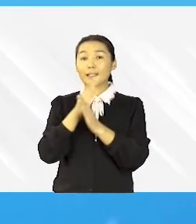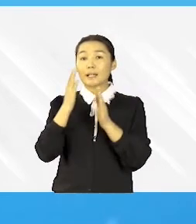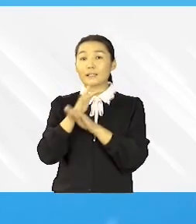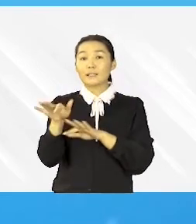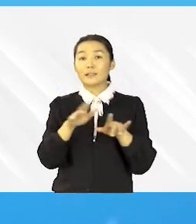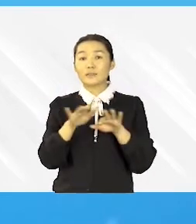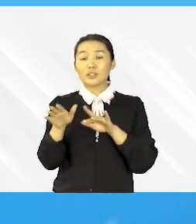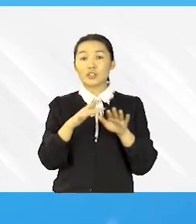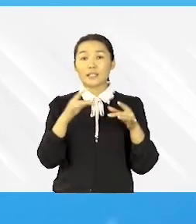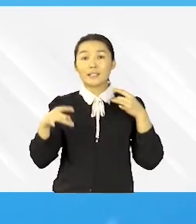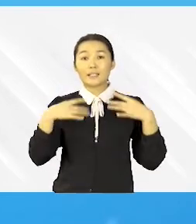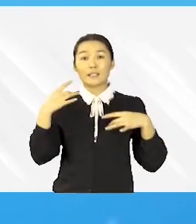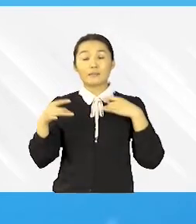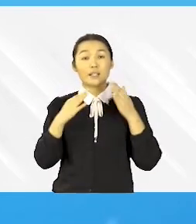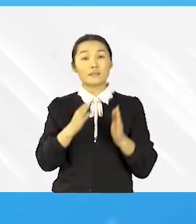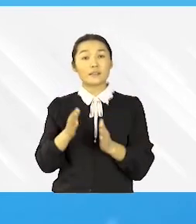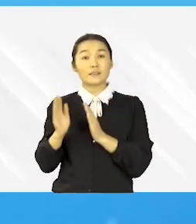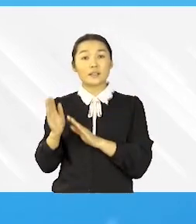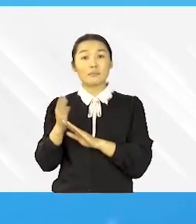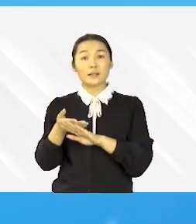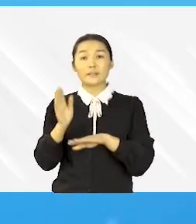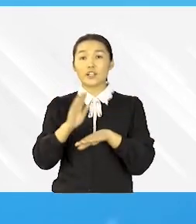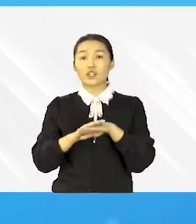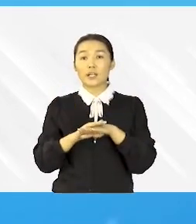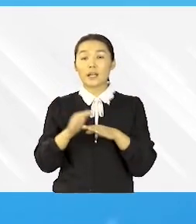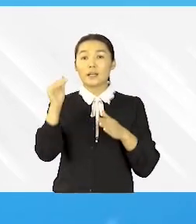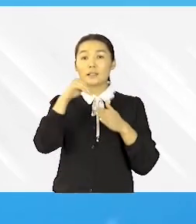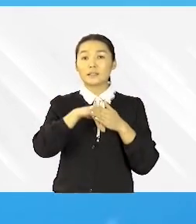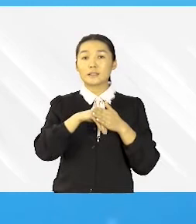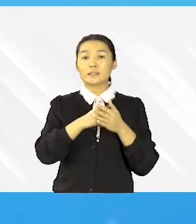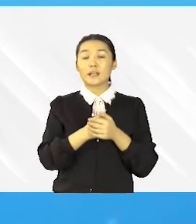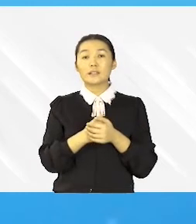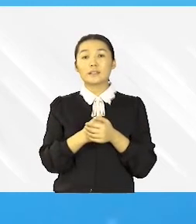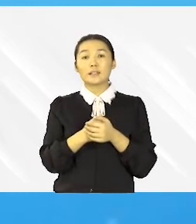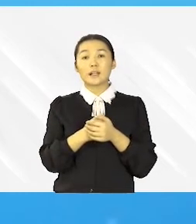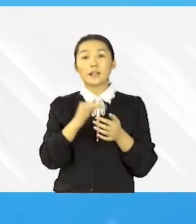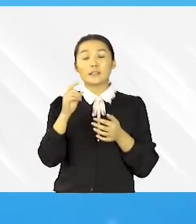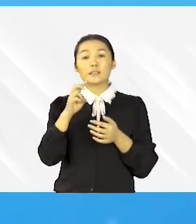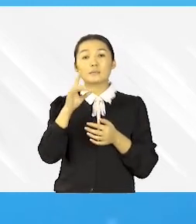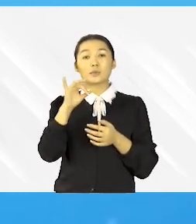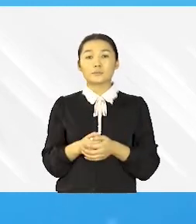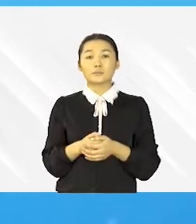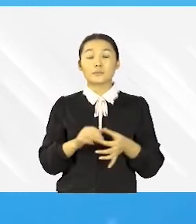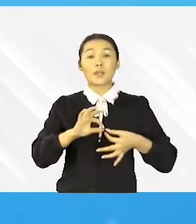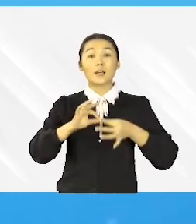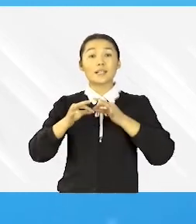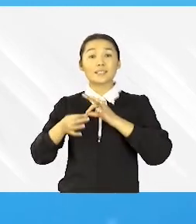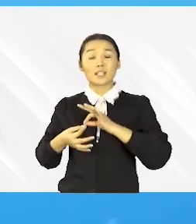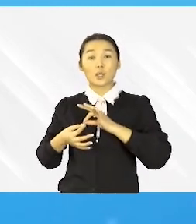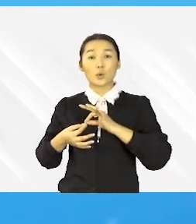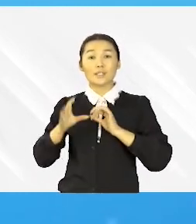система насекомых достаточно сложна, состоит из надглоточного ганглия и брюшной цепочки.